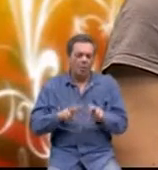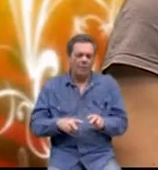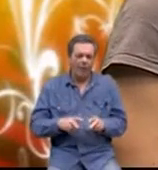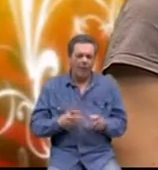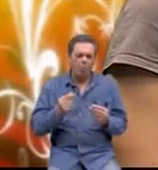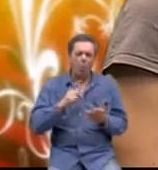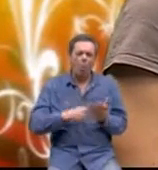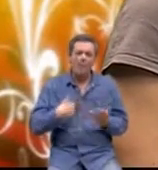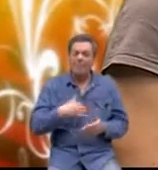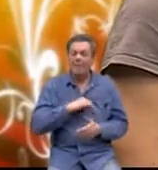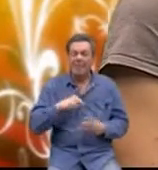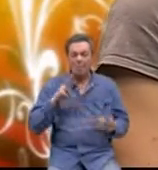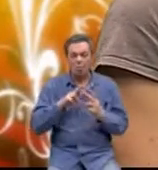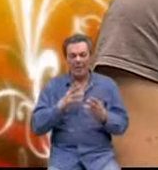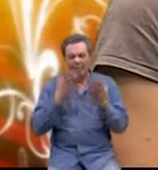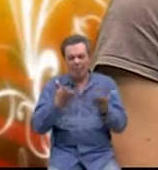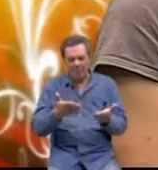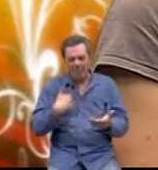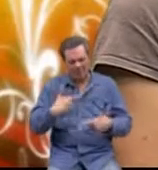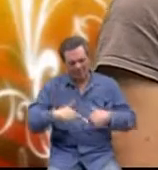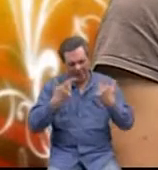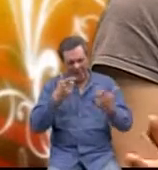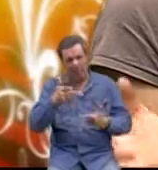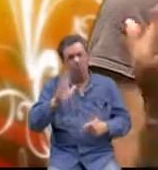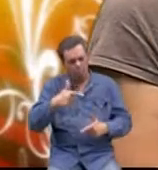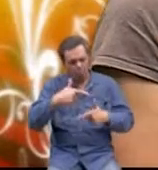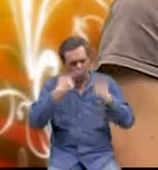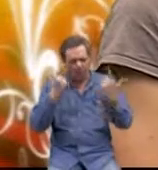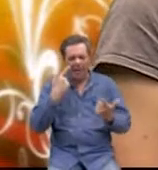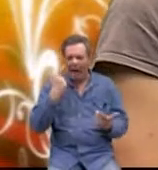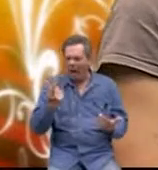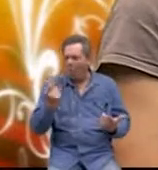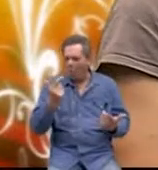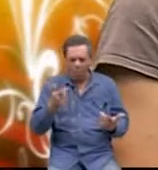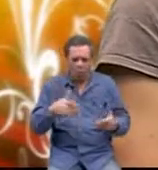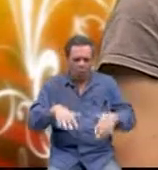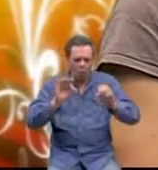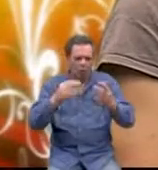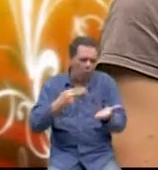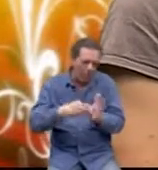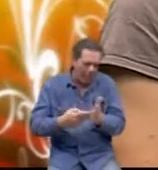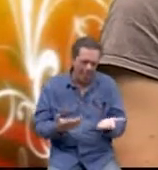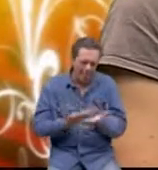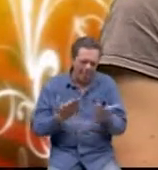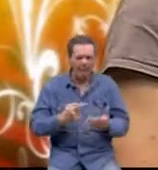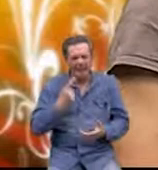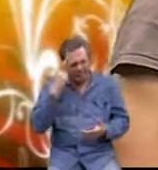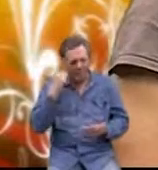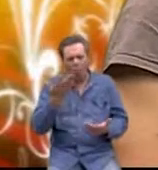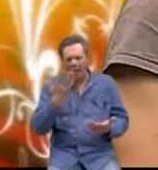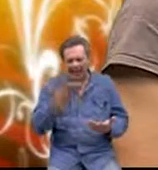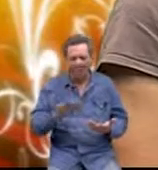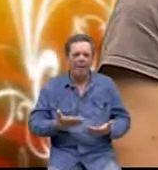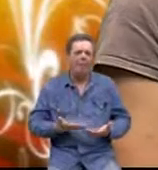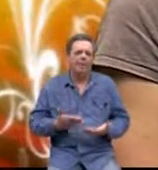vrlo često se i mi sami susretnemo s time, ali nismo toga svjesni, da i oni budu svjesni ukoliko naiđu na takav neki problem, gdje mogu i kako potražiti pomoć i kako pružiti